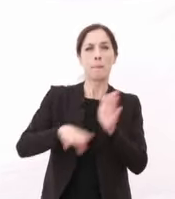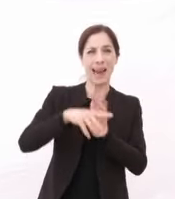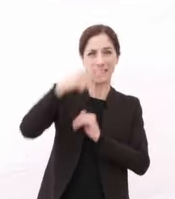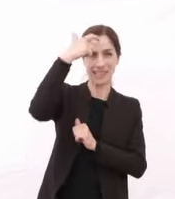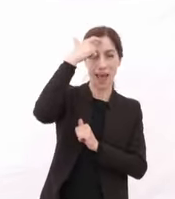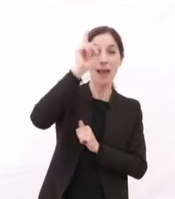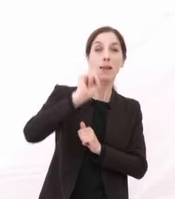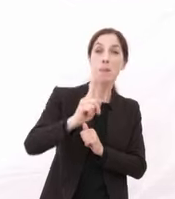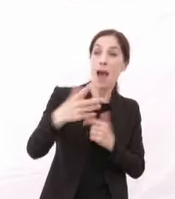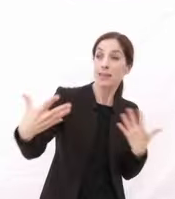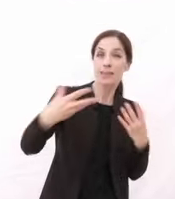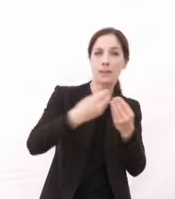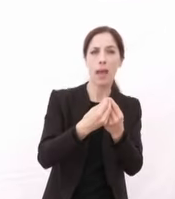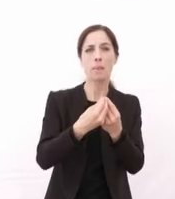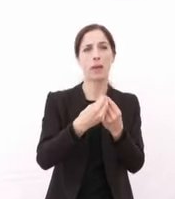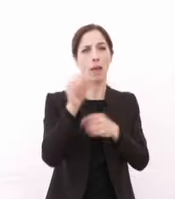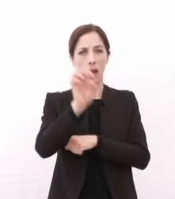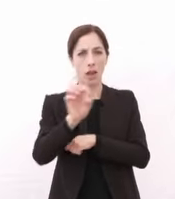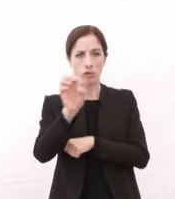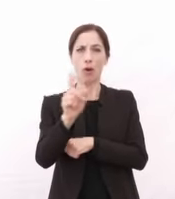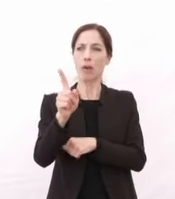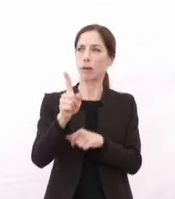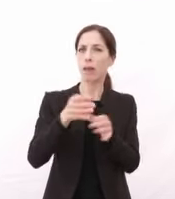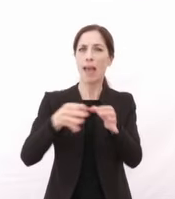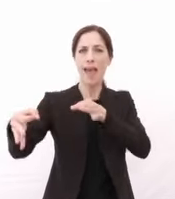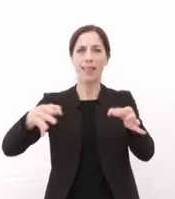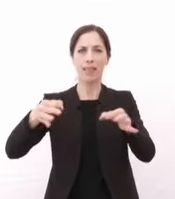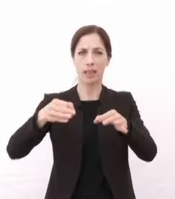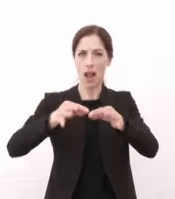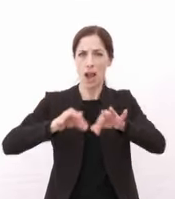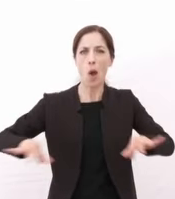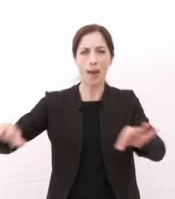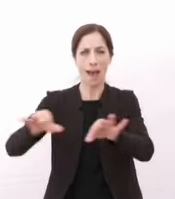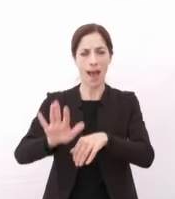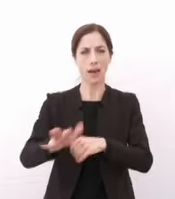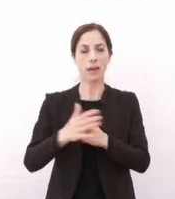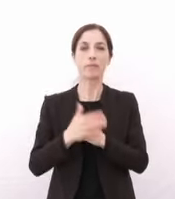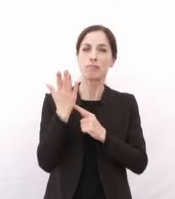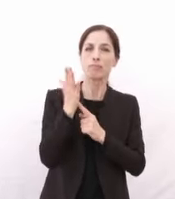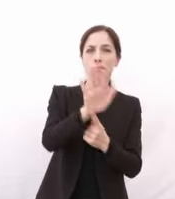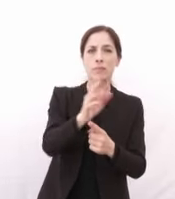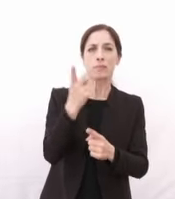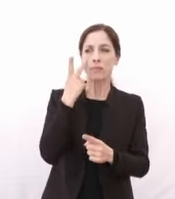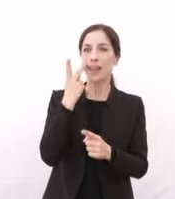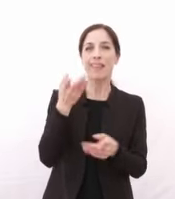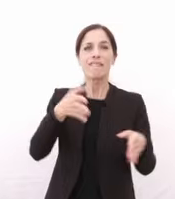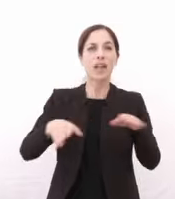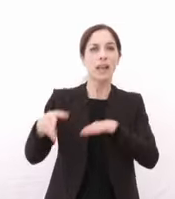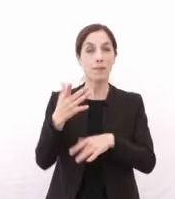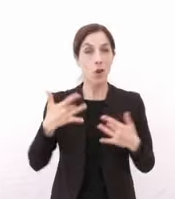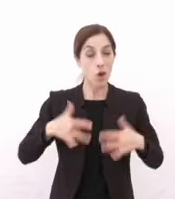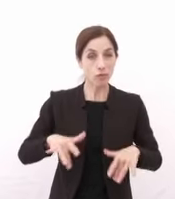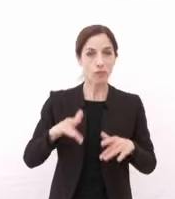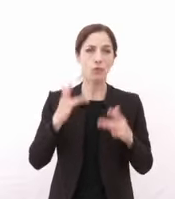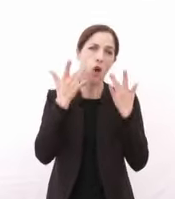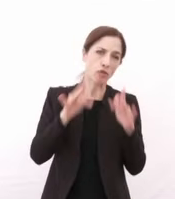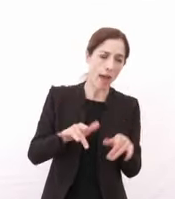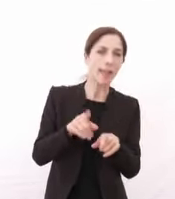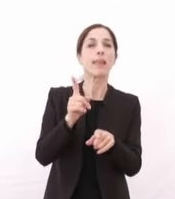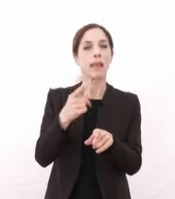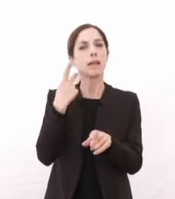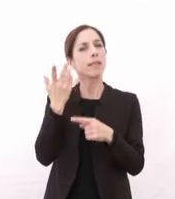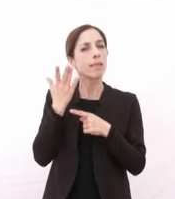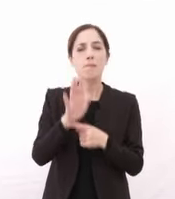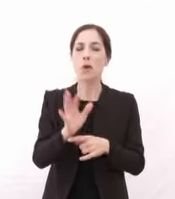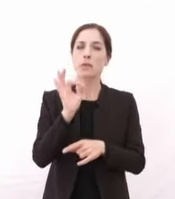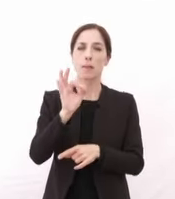per rispettare la memoria delle vittime innocenti e per dimostrare che le istituzioni e la democrazia sono più forti. Un appello che